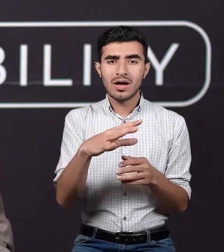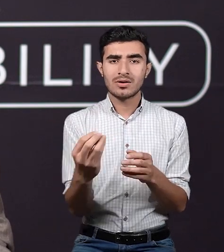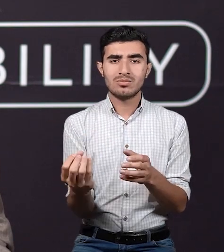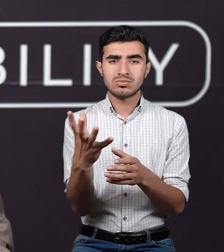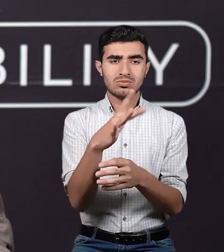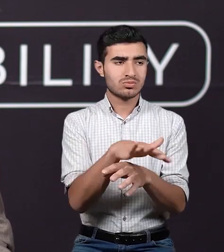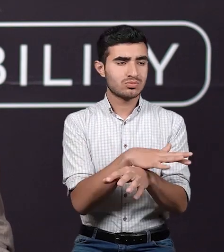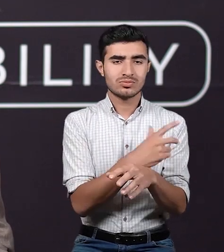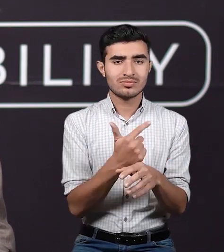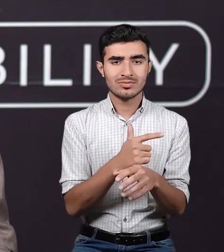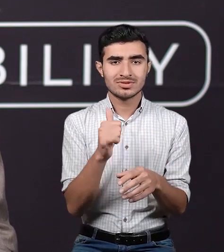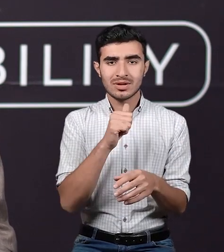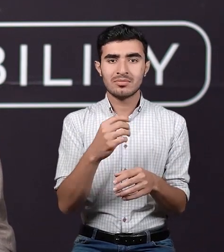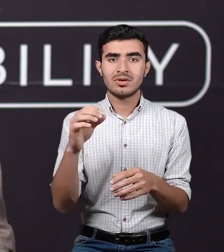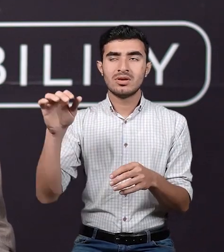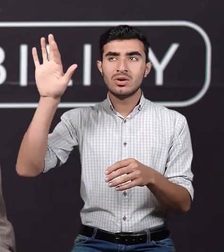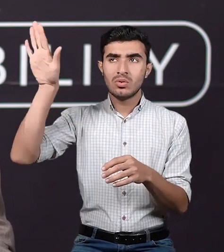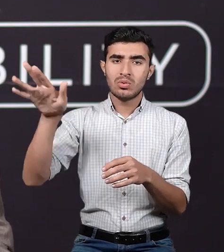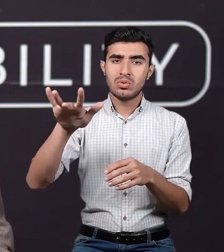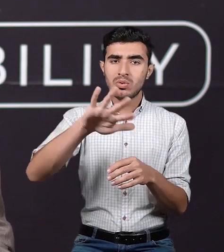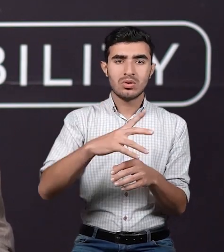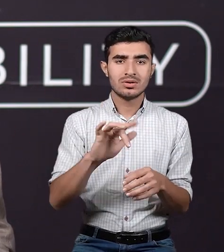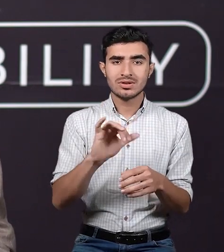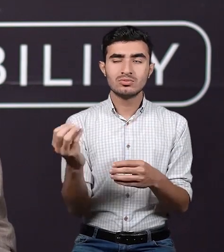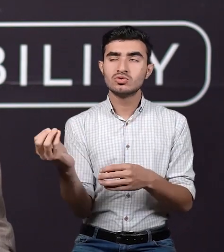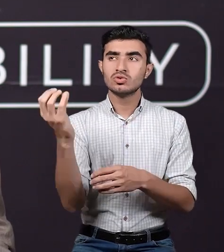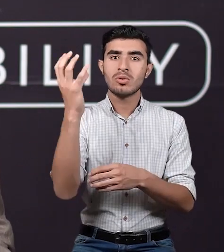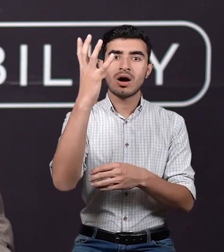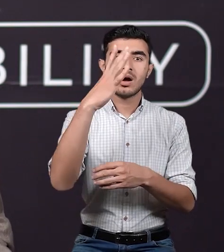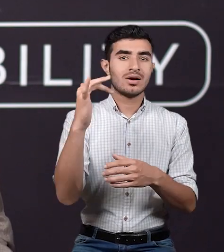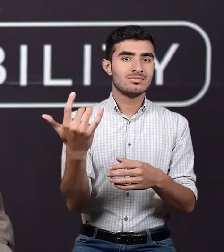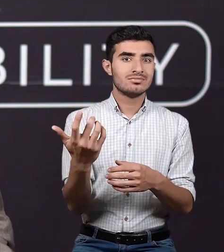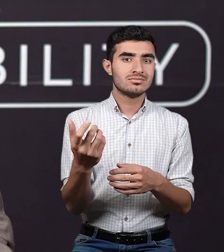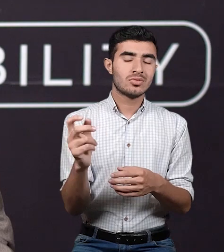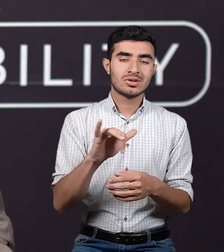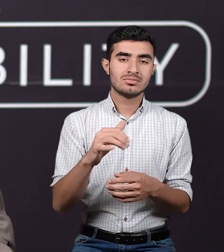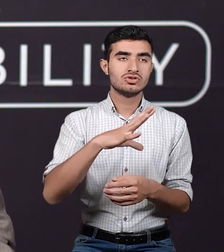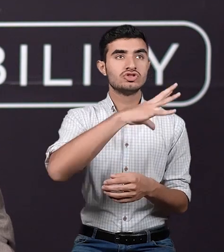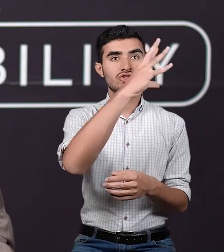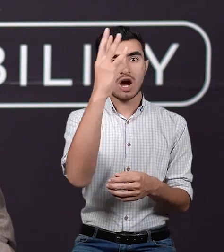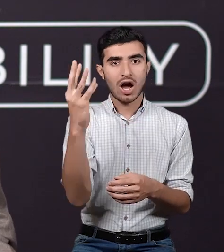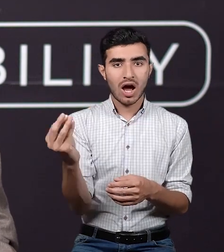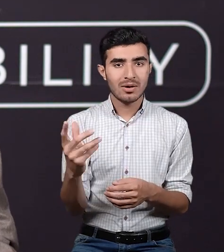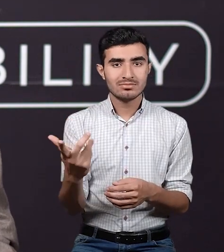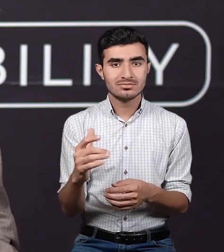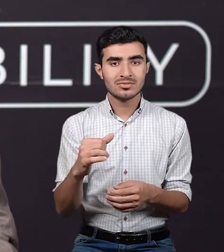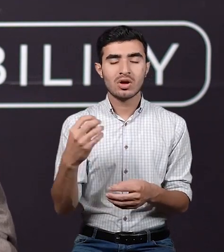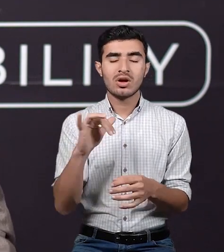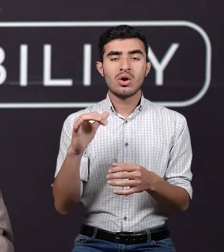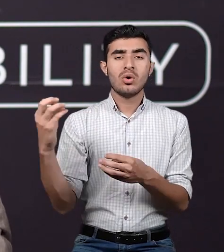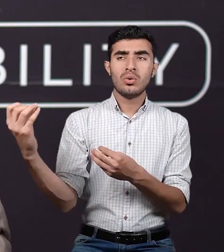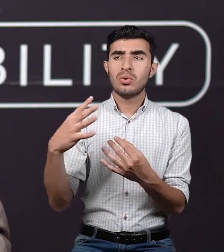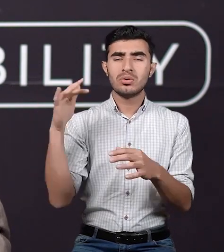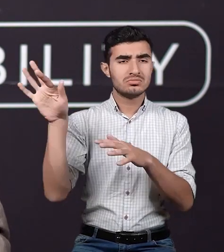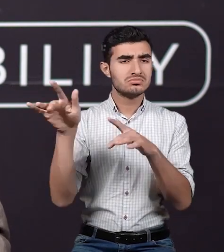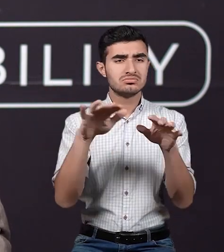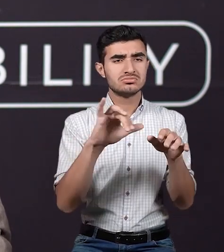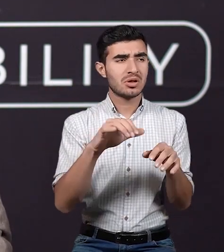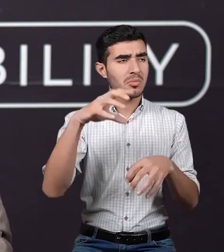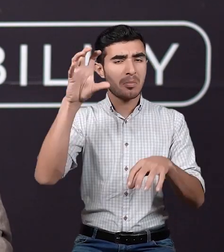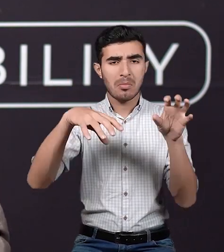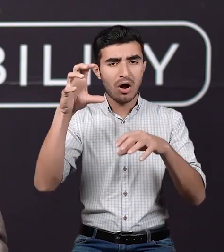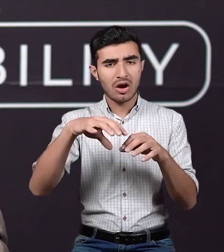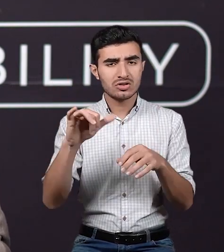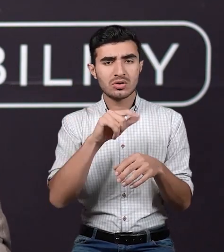ہے، جیسے جھرنے پھوٹتے ہیں، جیسے صبح ہوتی ہے، جیسے شام ہوتی ہے، جیسے ہوائیں چلتی ہیں، جیسے